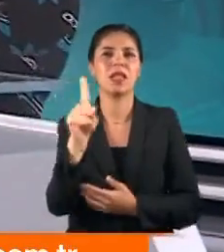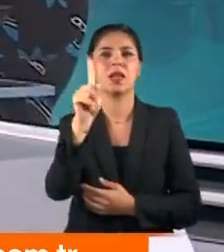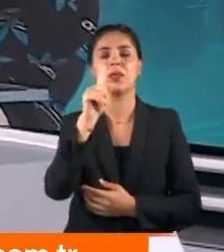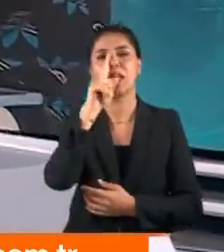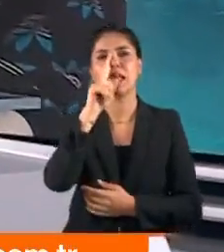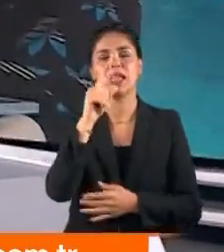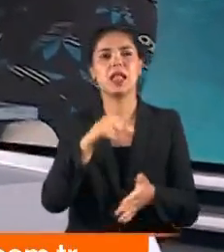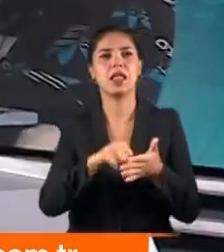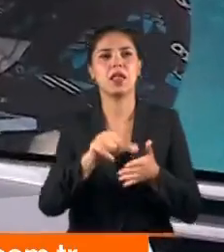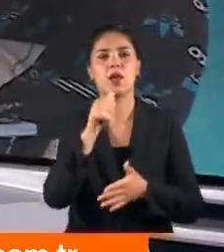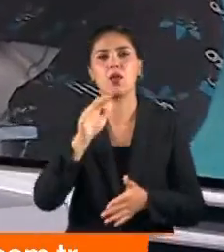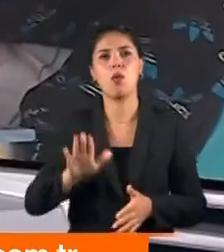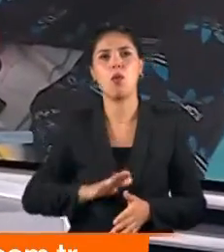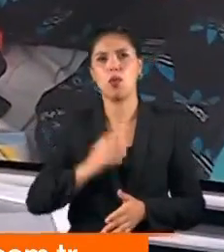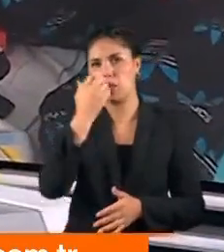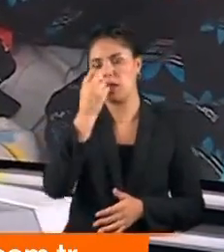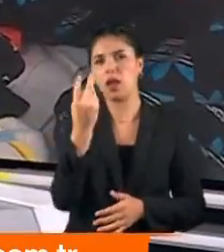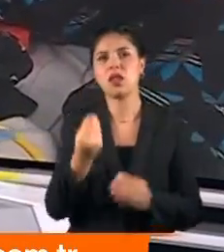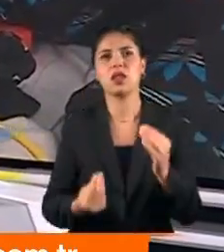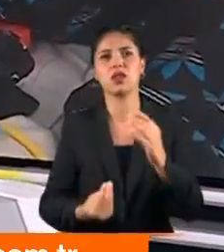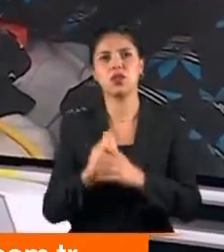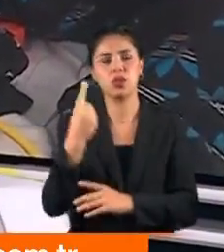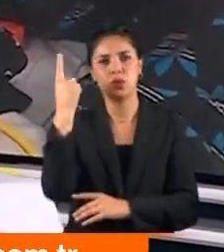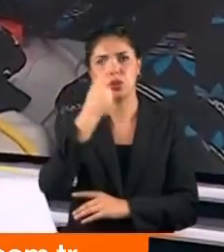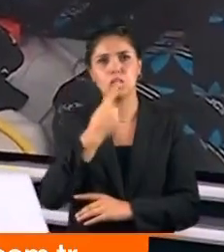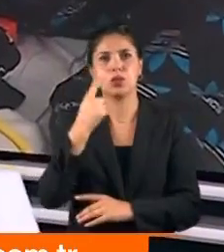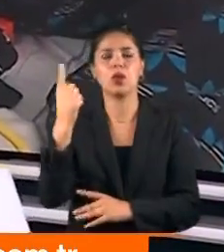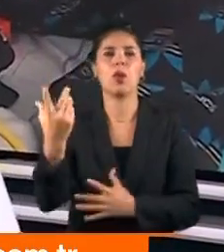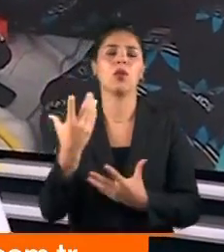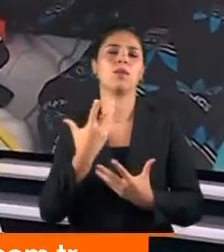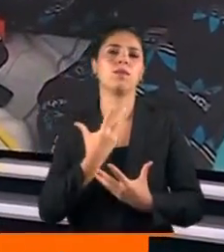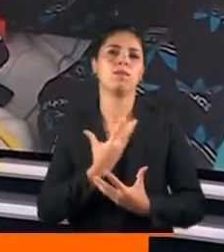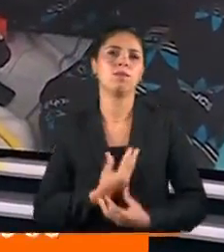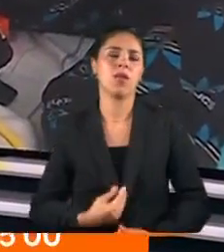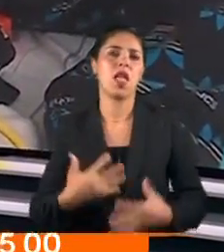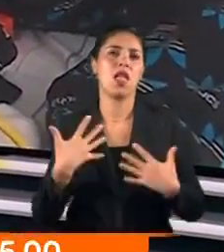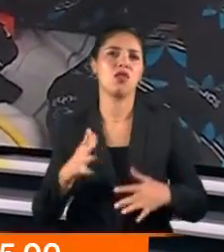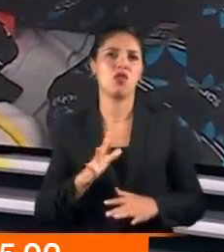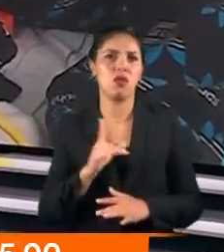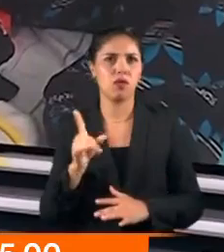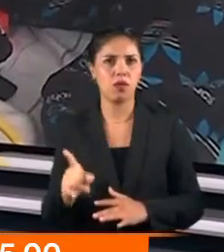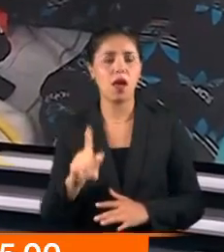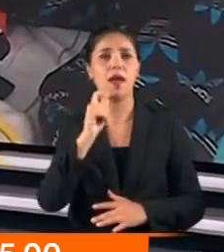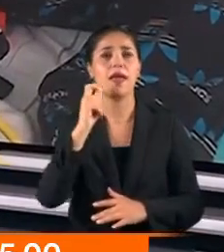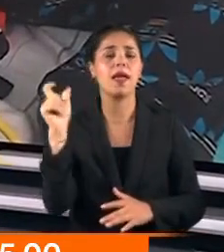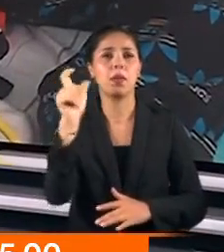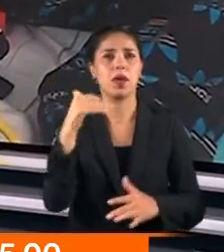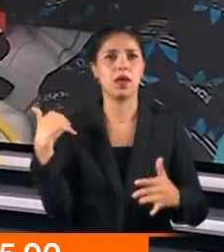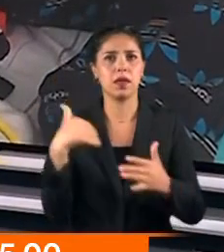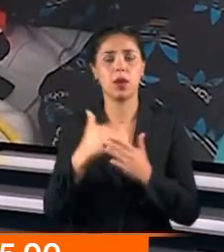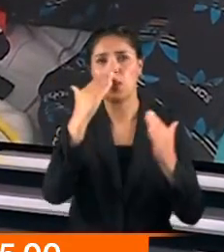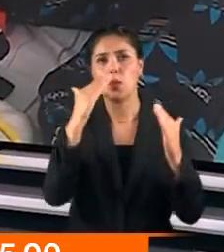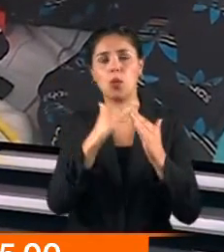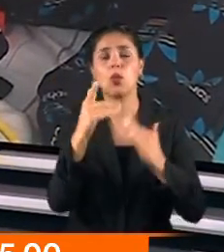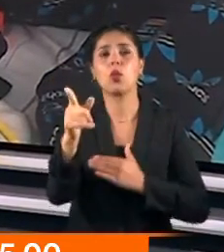21 Nisan'da oğullarına lösemi teşhisi konulmasıyla o mutluluk yerine endişeli bir bekleyişe bıraktı. Ekim ayına kadar